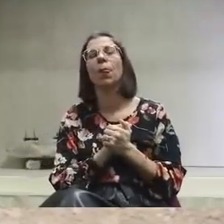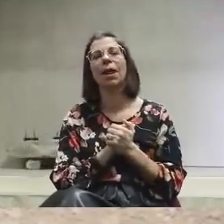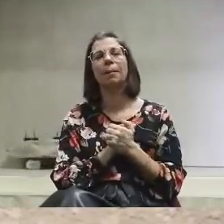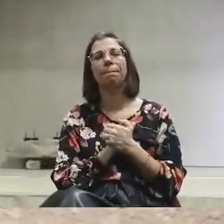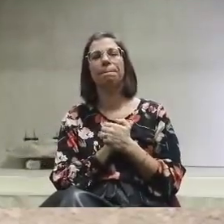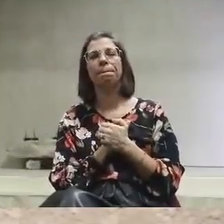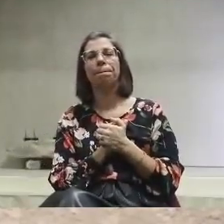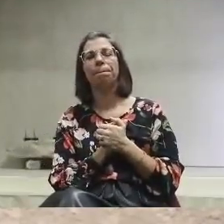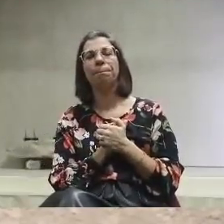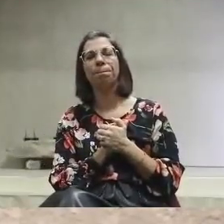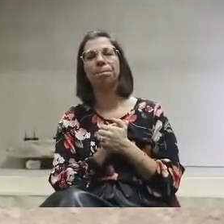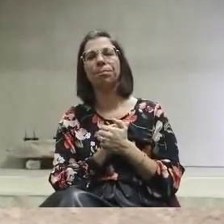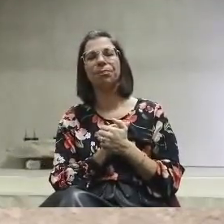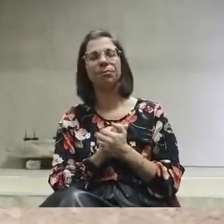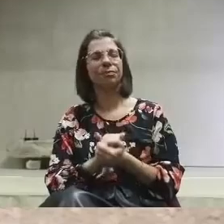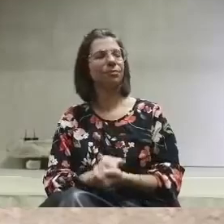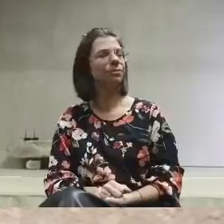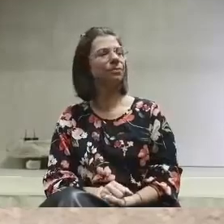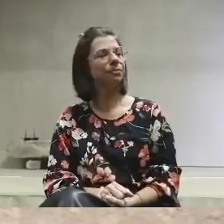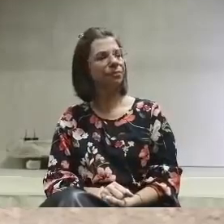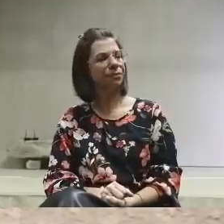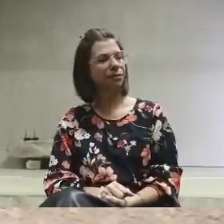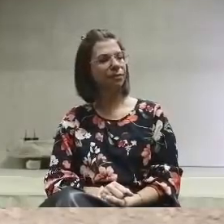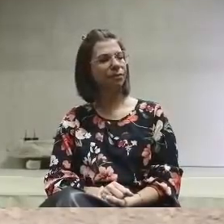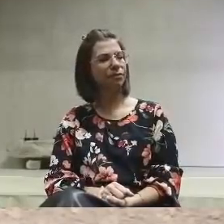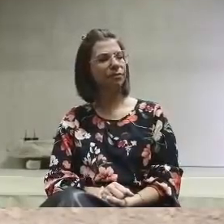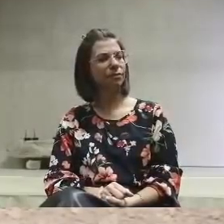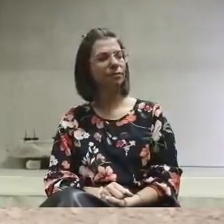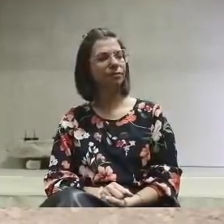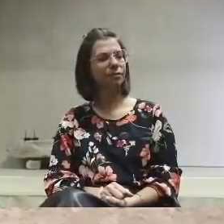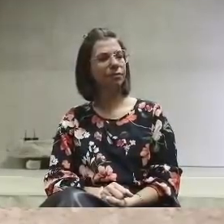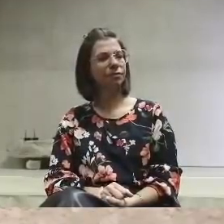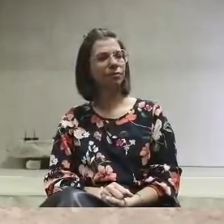autres, et de cela va découler tout le reste,